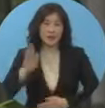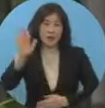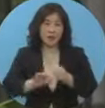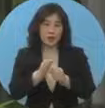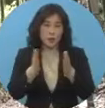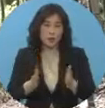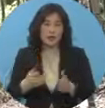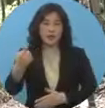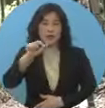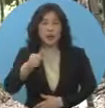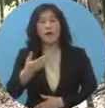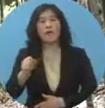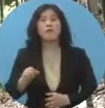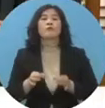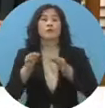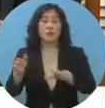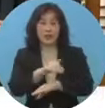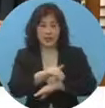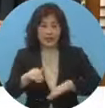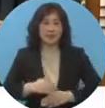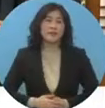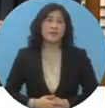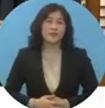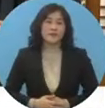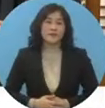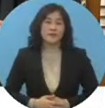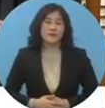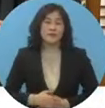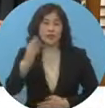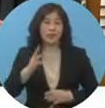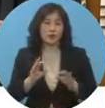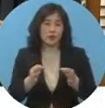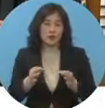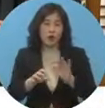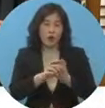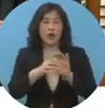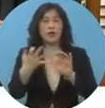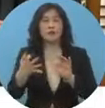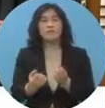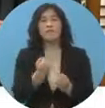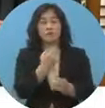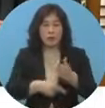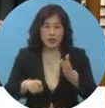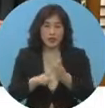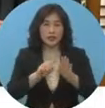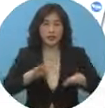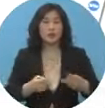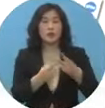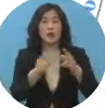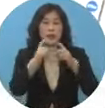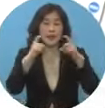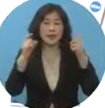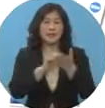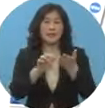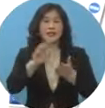1500억 원이 투입됩니다 광주 은행이 코로나 1구 극복을 위해 전남도의 마스크 3만 개를